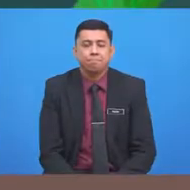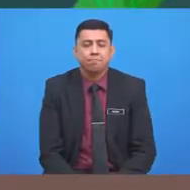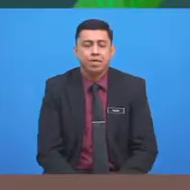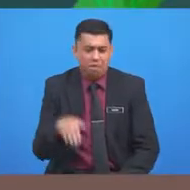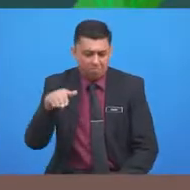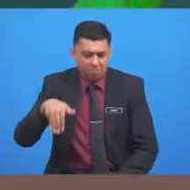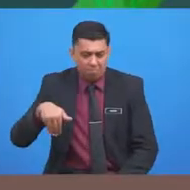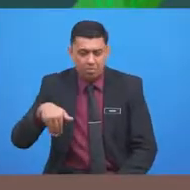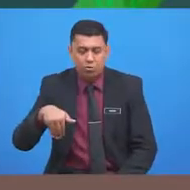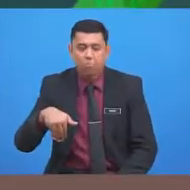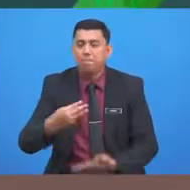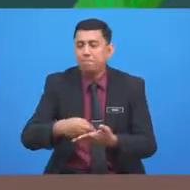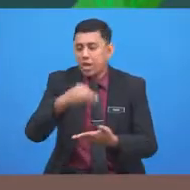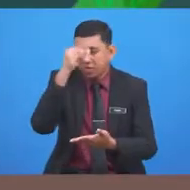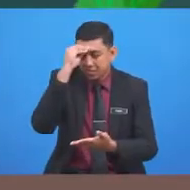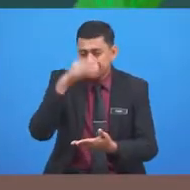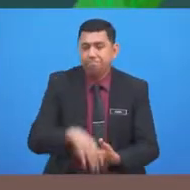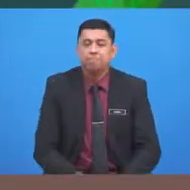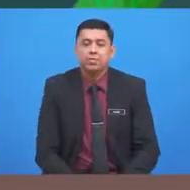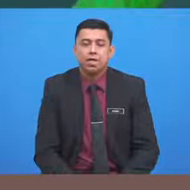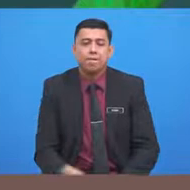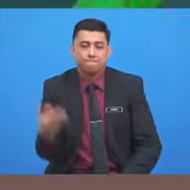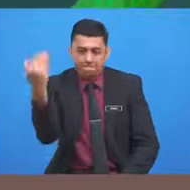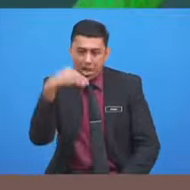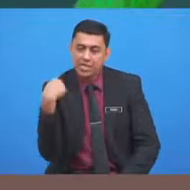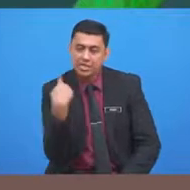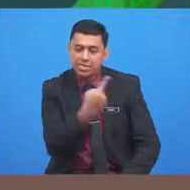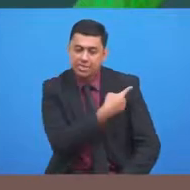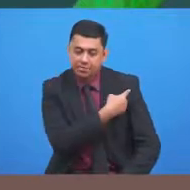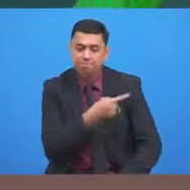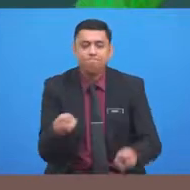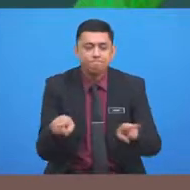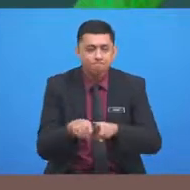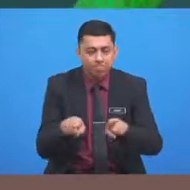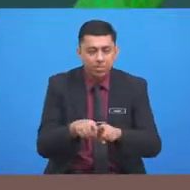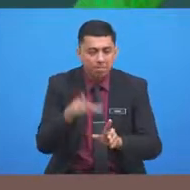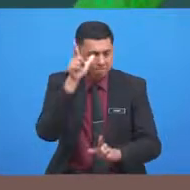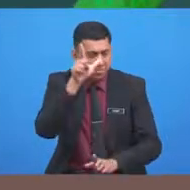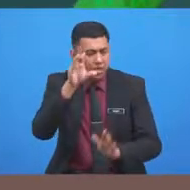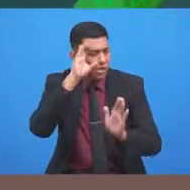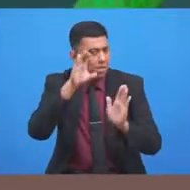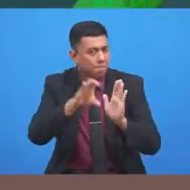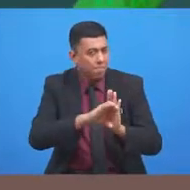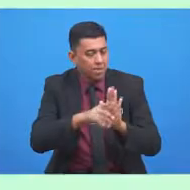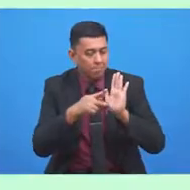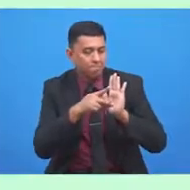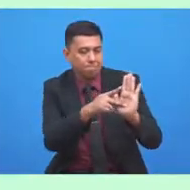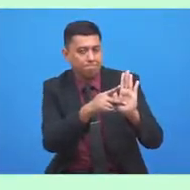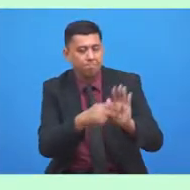Sebelum pembelajaran hari ini bermula, marilah kita sama-sama melihat gambar yang akan